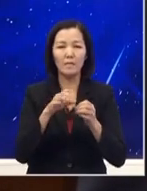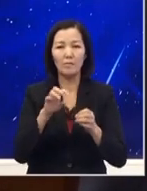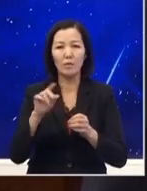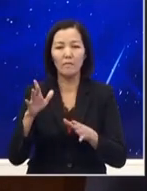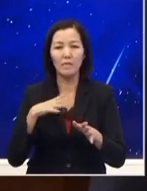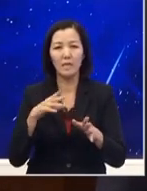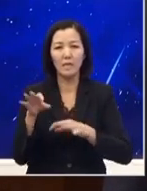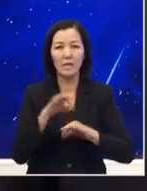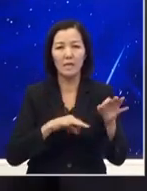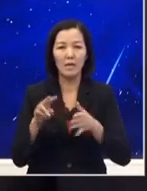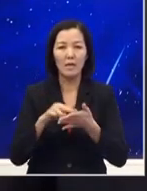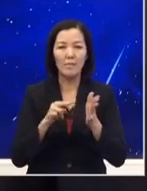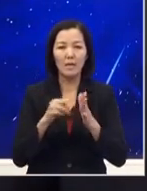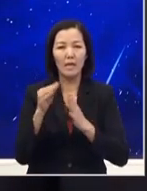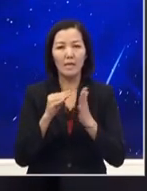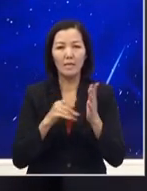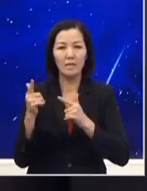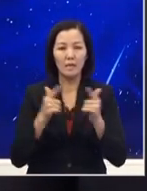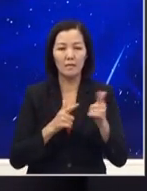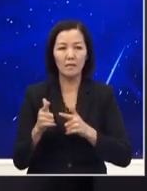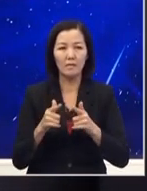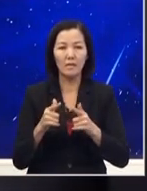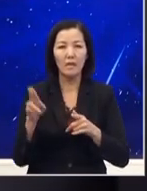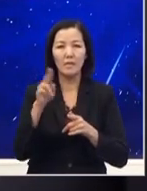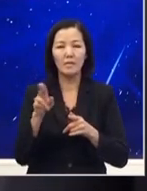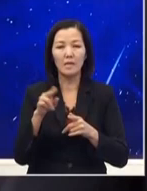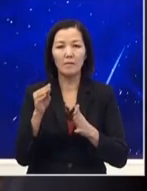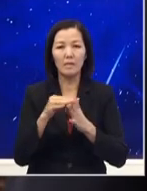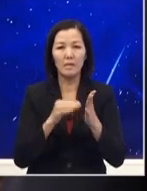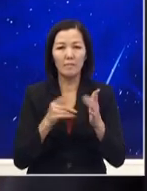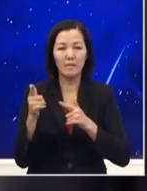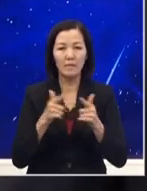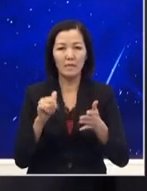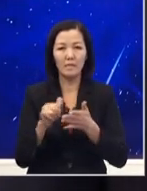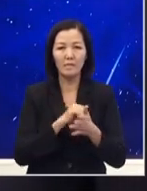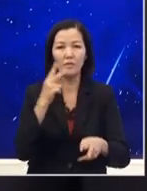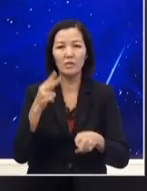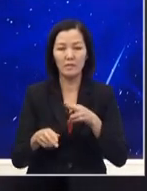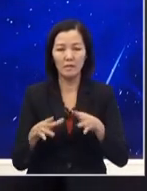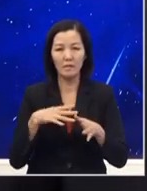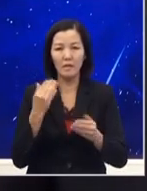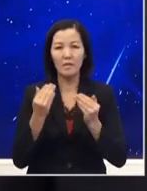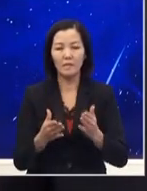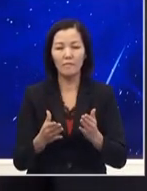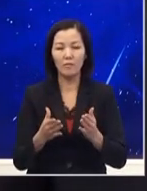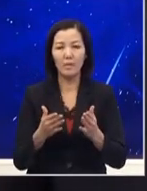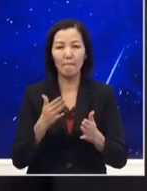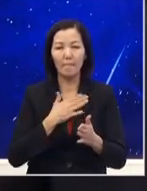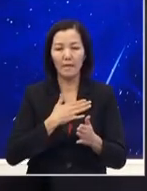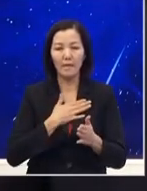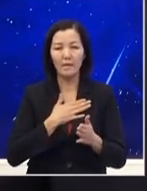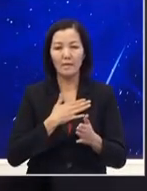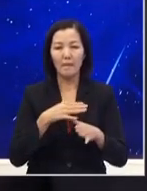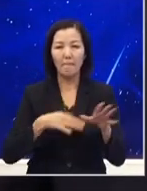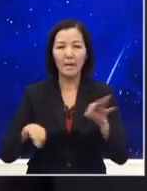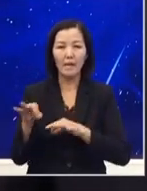тенге на разработку проектно-сметной документации. В декабре месяце эта проектно-сметная документация завершится. Сегодня мы этот